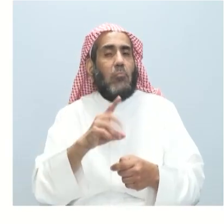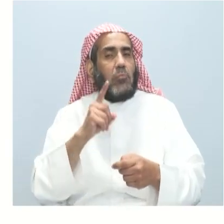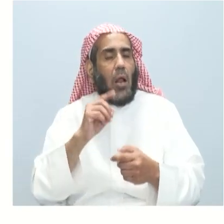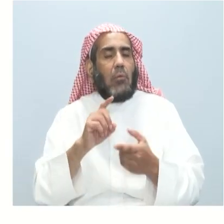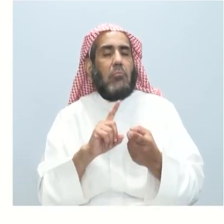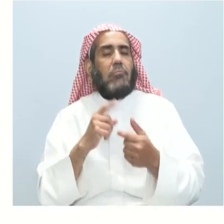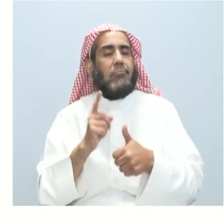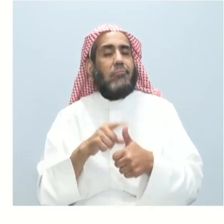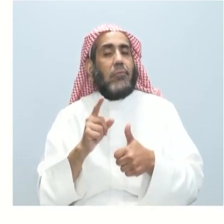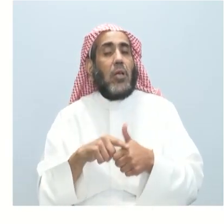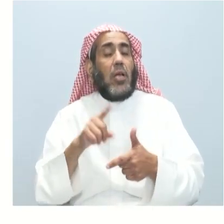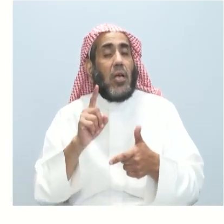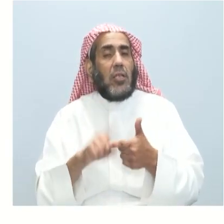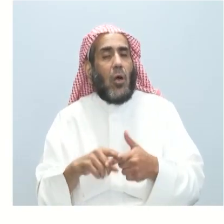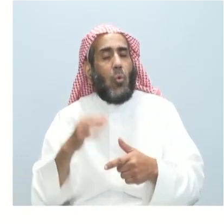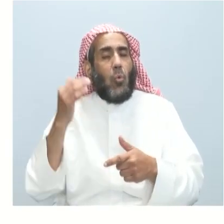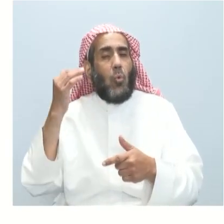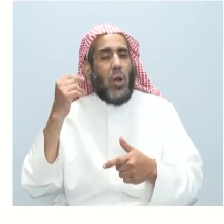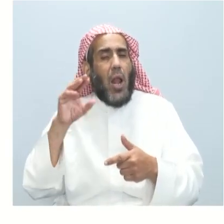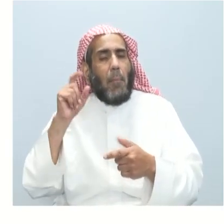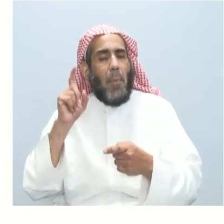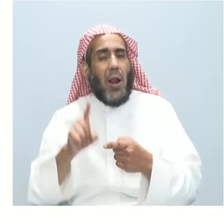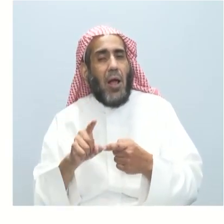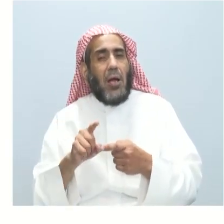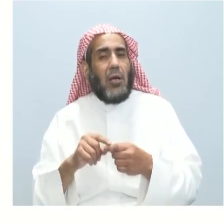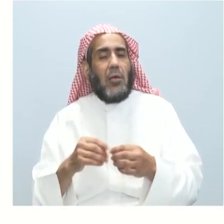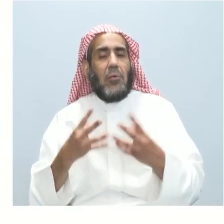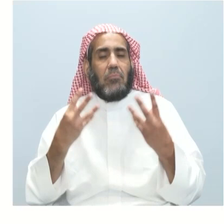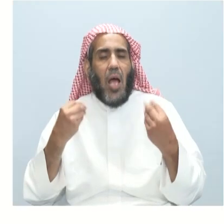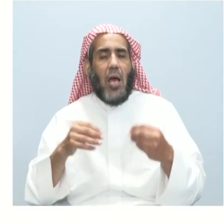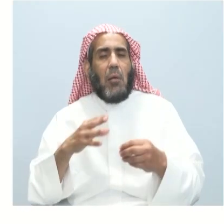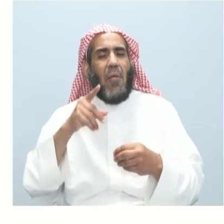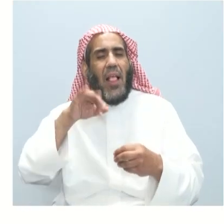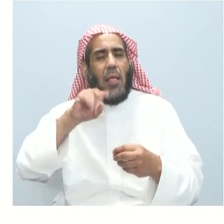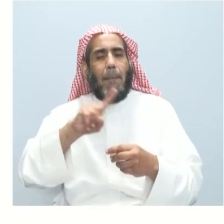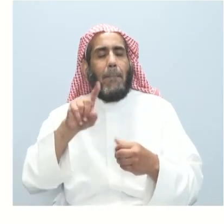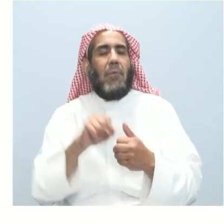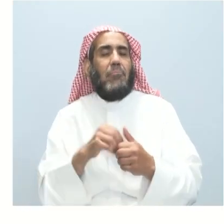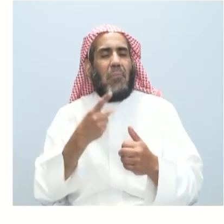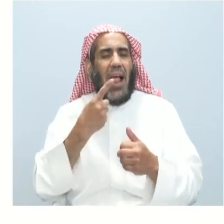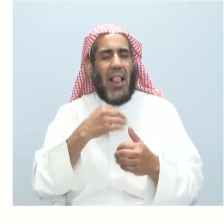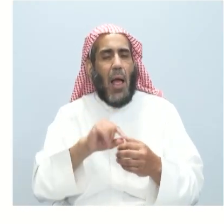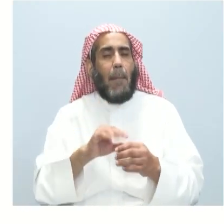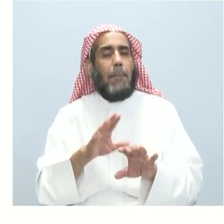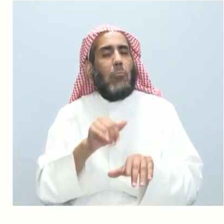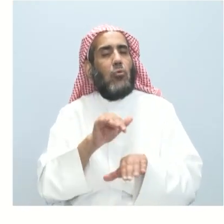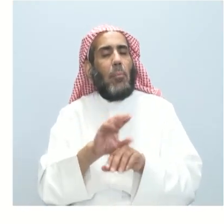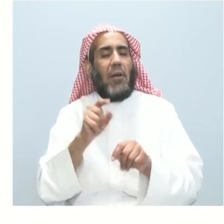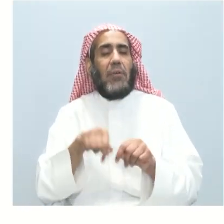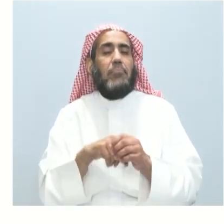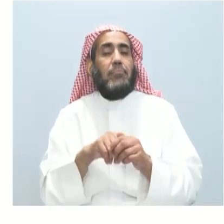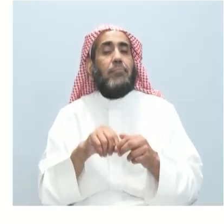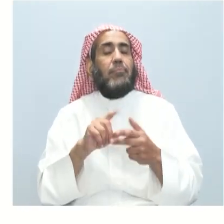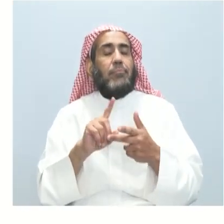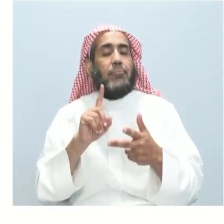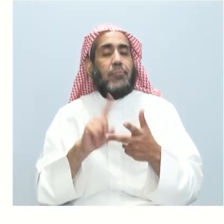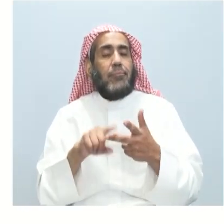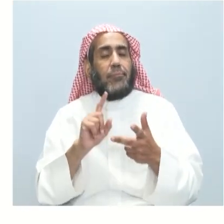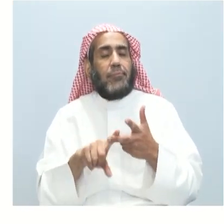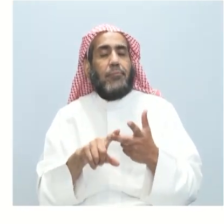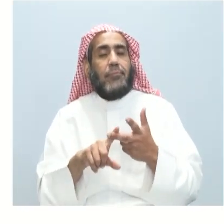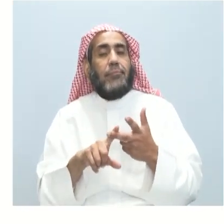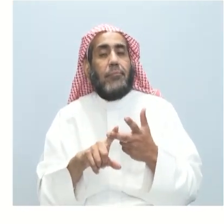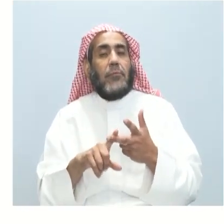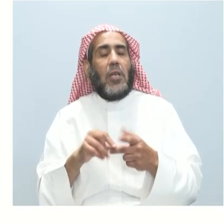ايضا ان تكون المراه في طاهره طاهرا في طهر لم يجامعها فيه وهنا